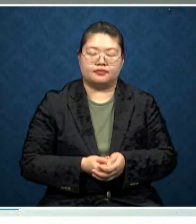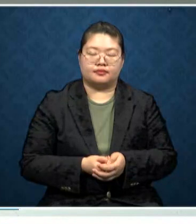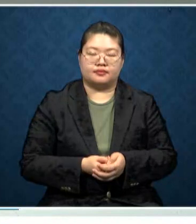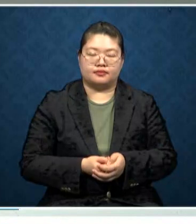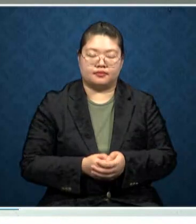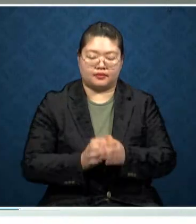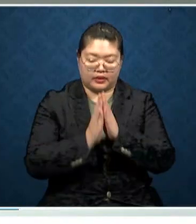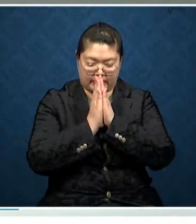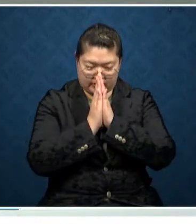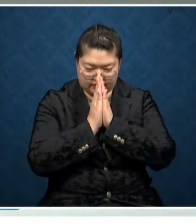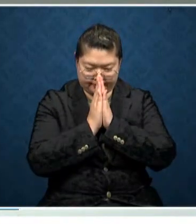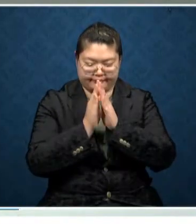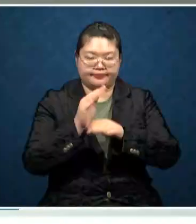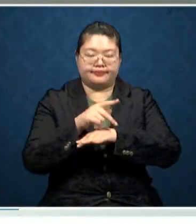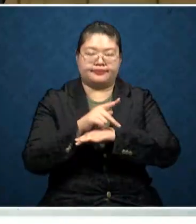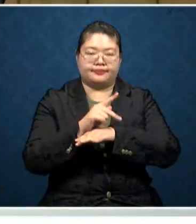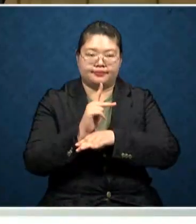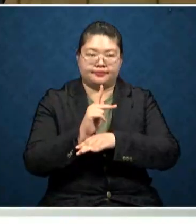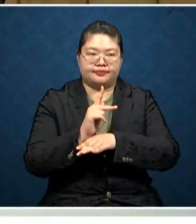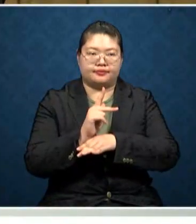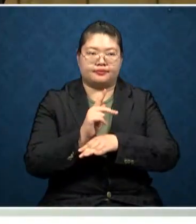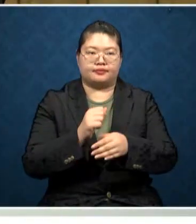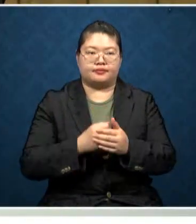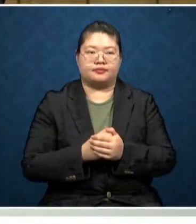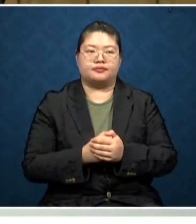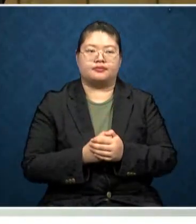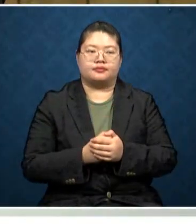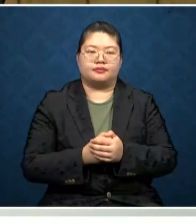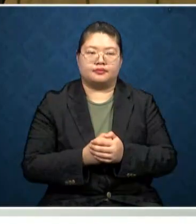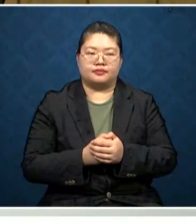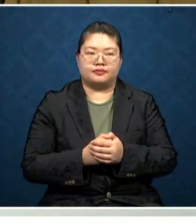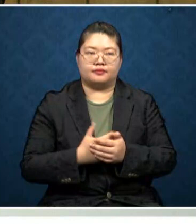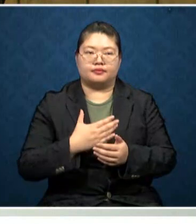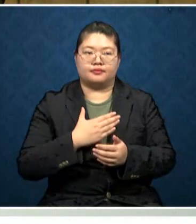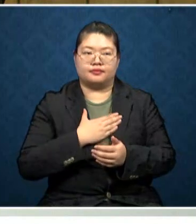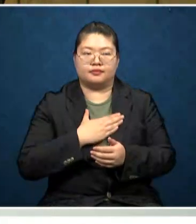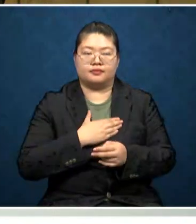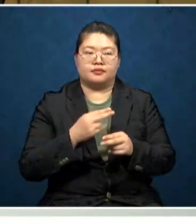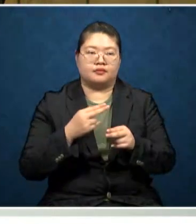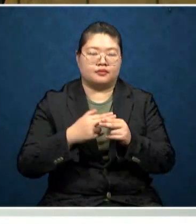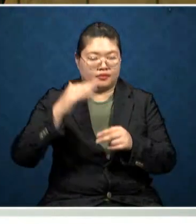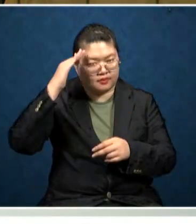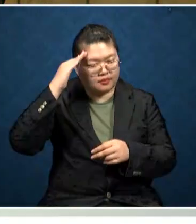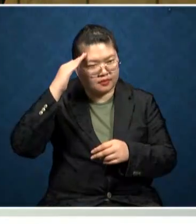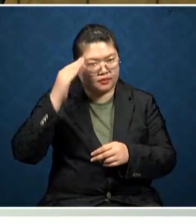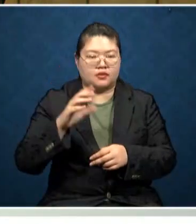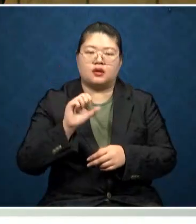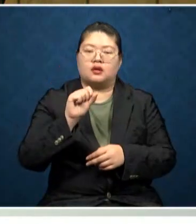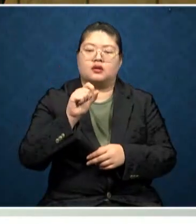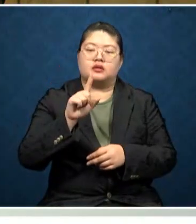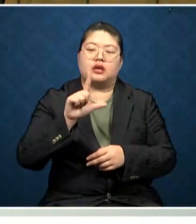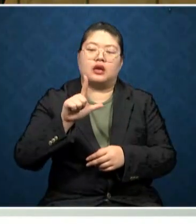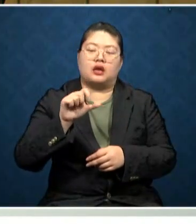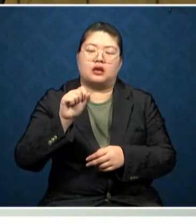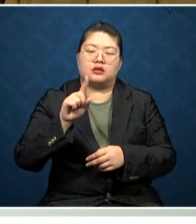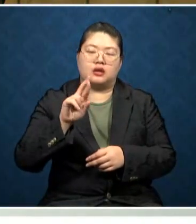กราบเรียนท่านประธานผู้ทิสภาที่เคารพกระผมพลเอกศราวุฒชลอยอยู่ประธานคณะ